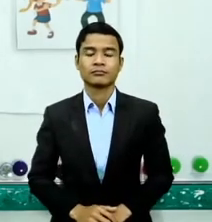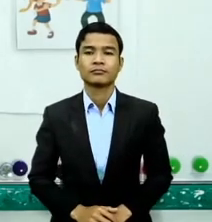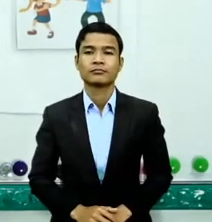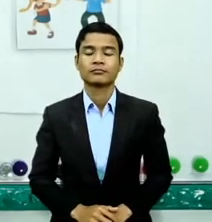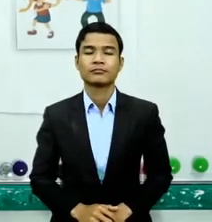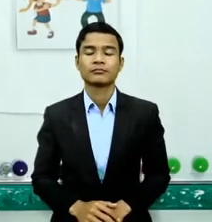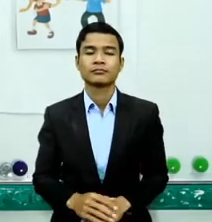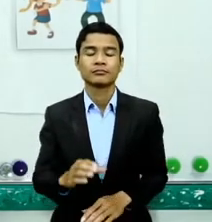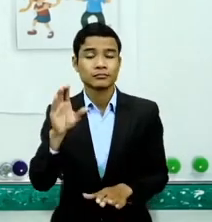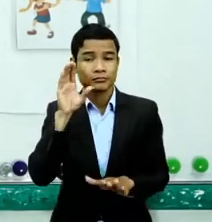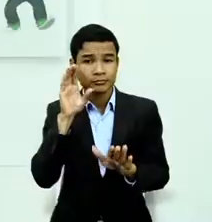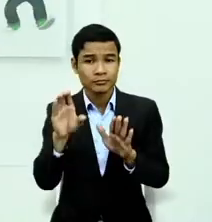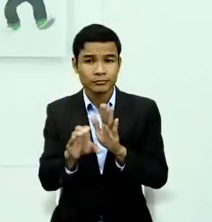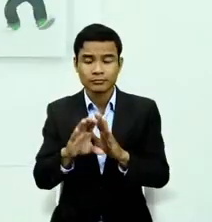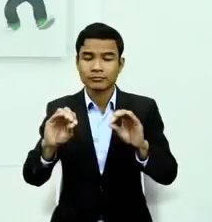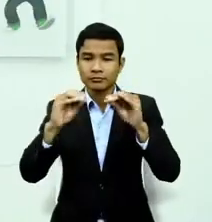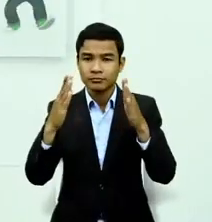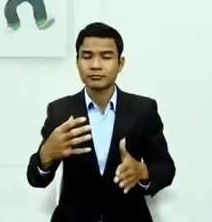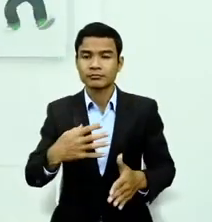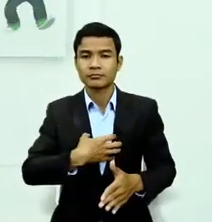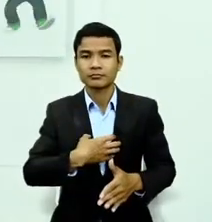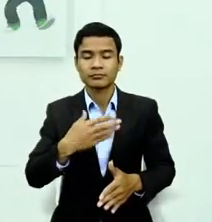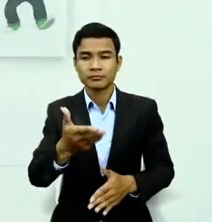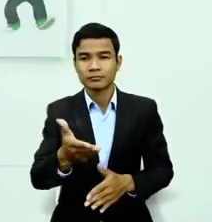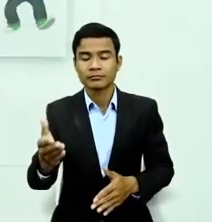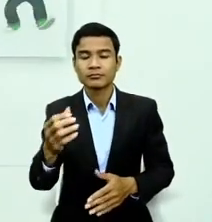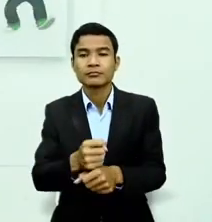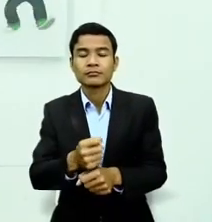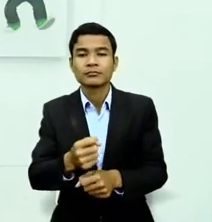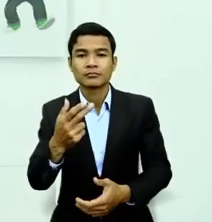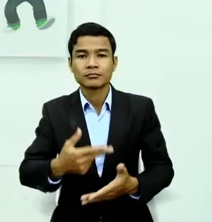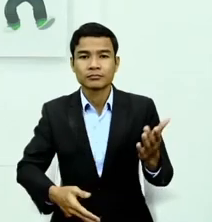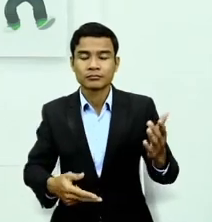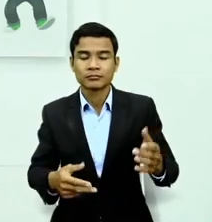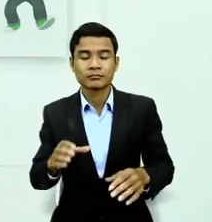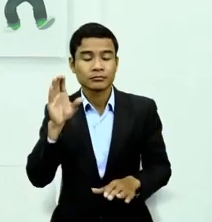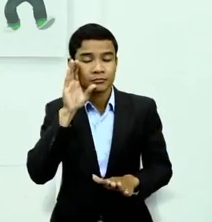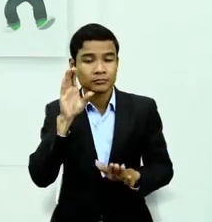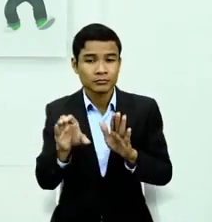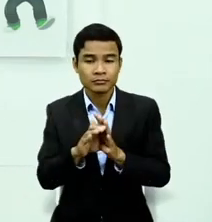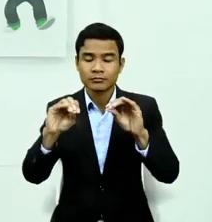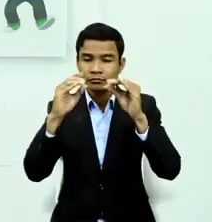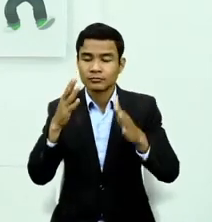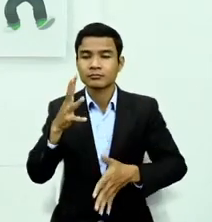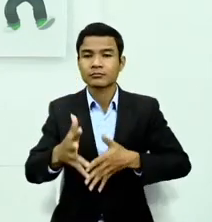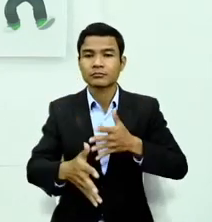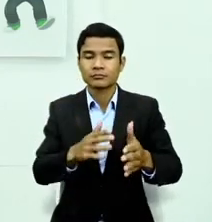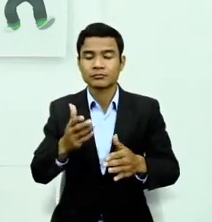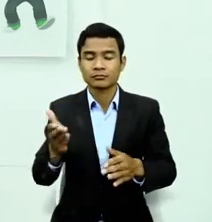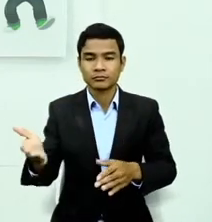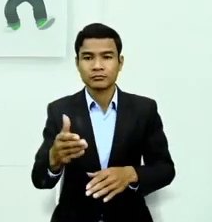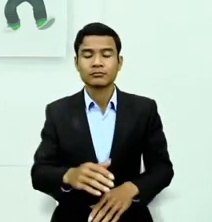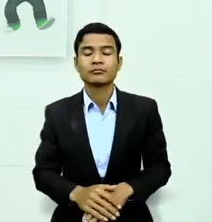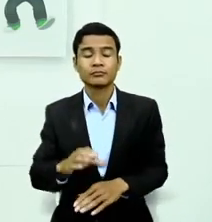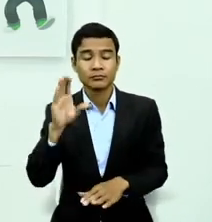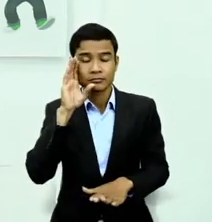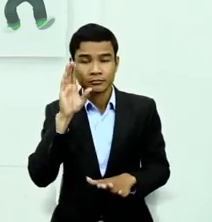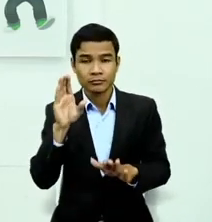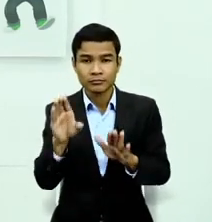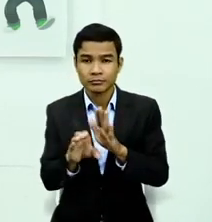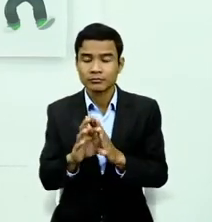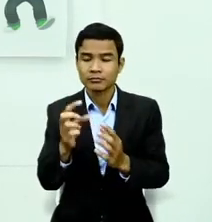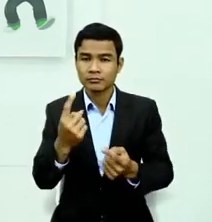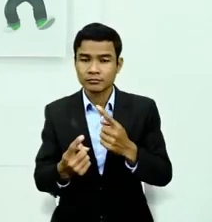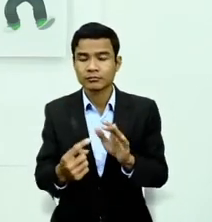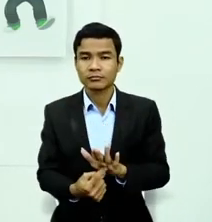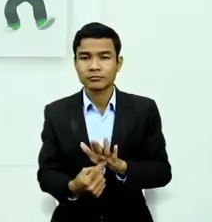cha ta nè rụp hiệp nè nè cứ con cho ngài con thôi ấy đấy ạ cha rụp hiệp chẳng nè cứ nâng a này con snap ta rụp hiệp mùi nè đại